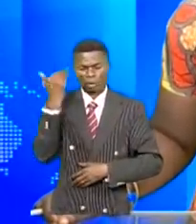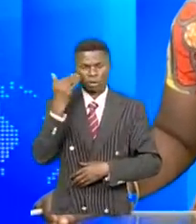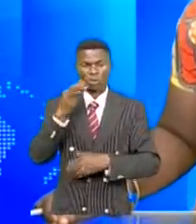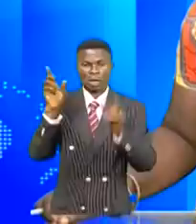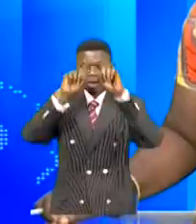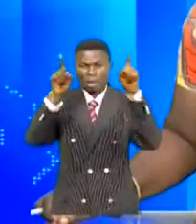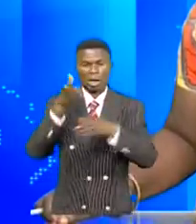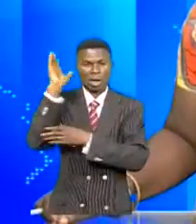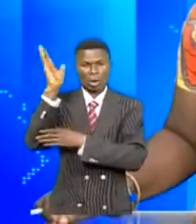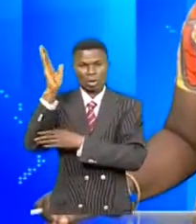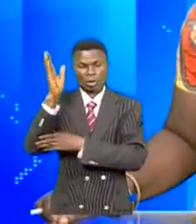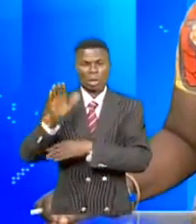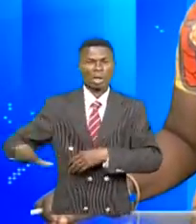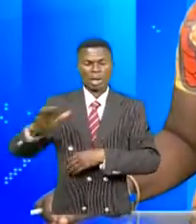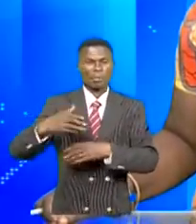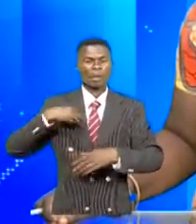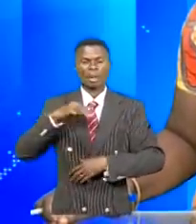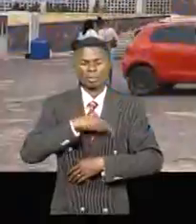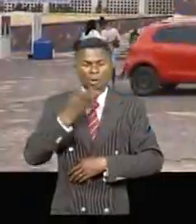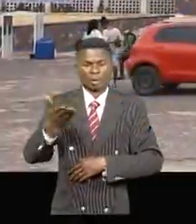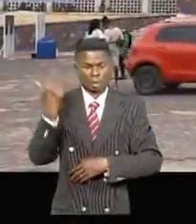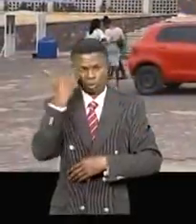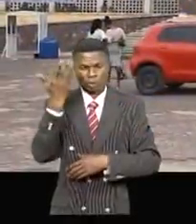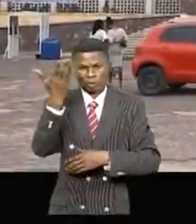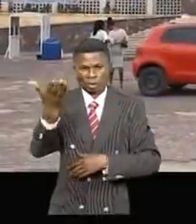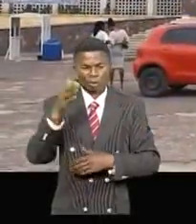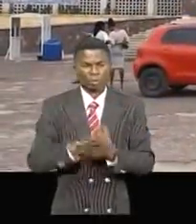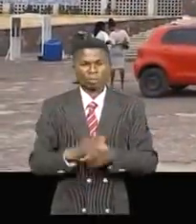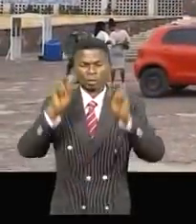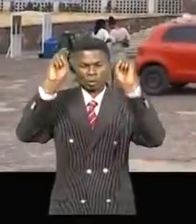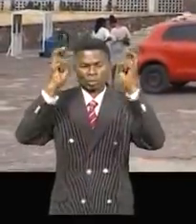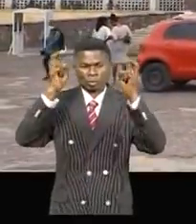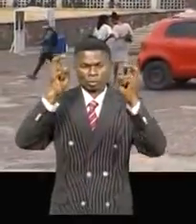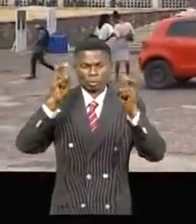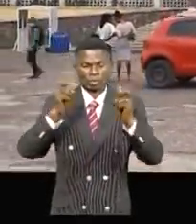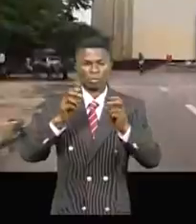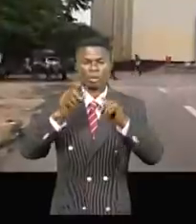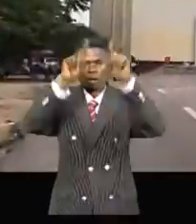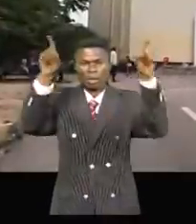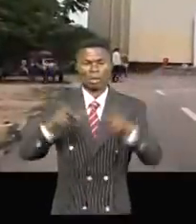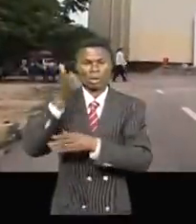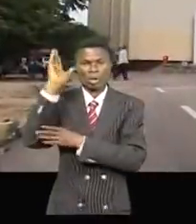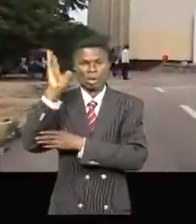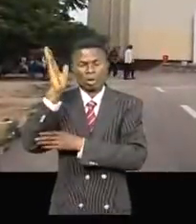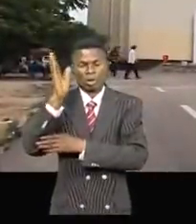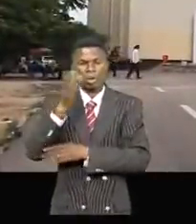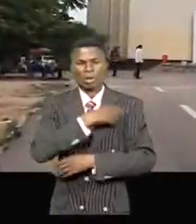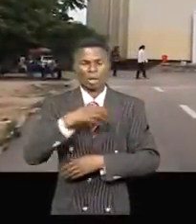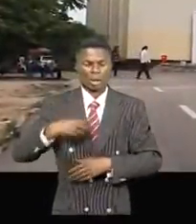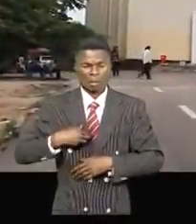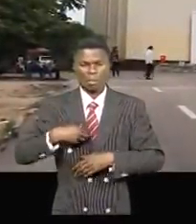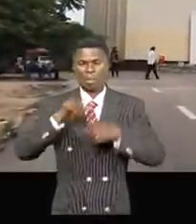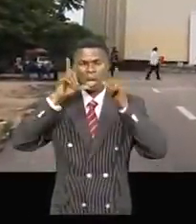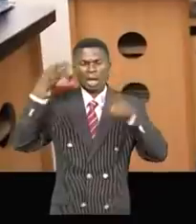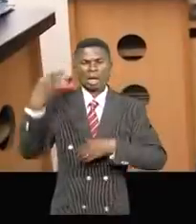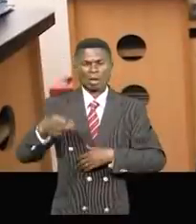visioconférence avec les pays membres. Kinanga Moussachi. Le thème de la vidéoconférence des femmes d'Afrique francophone mettant en liaison les